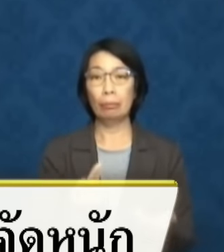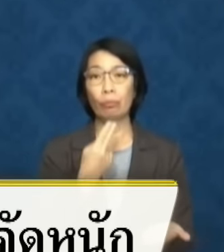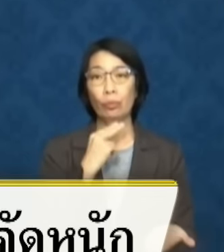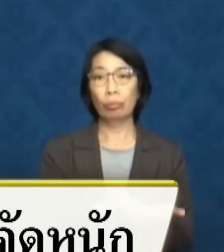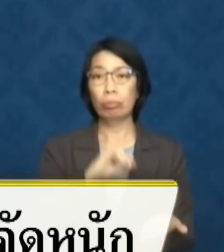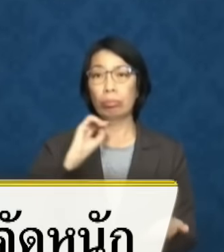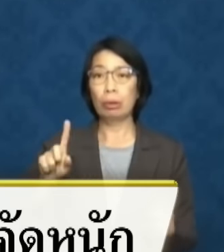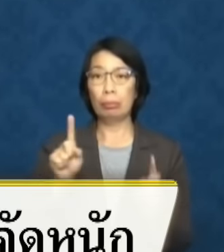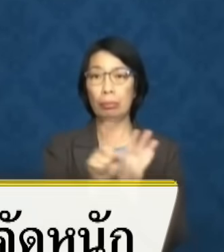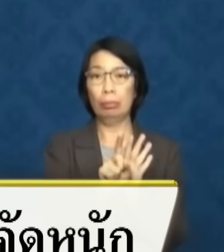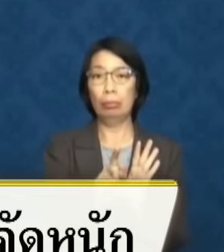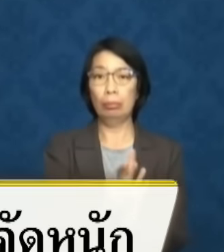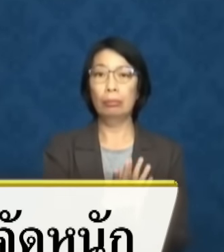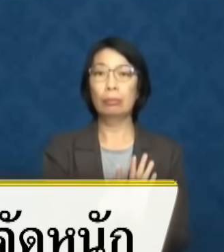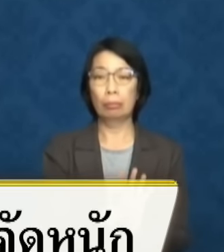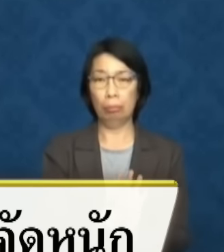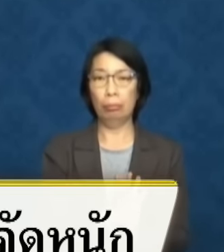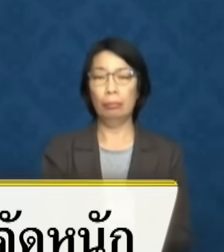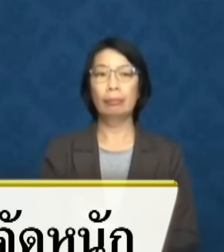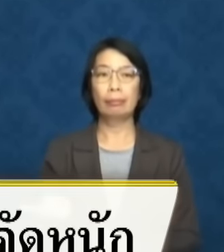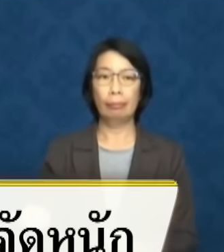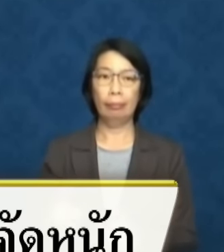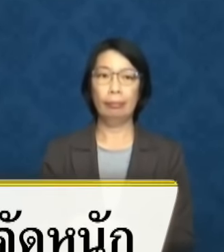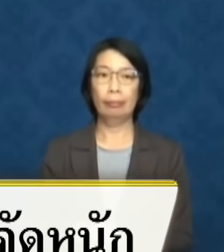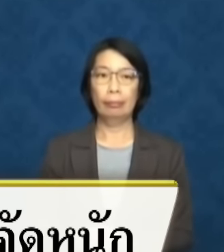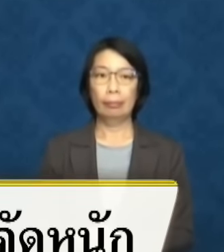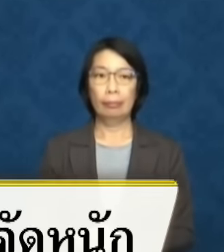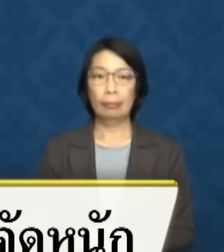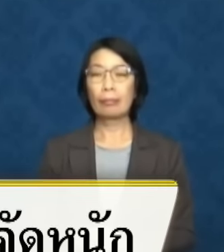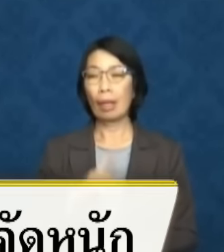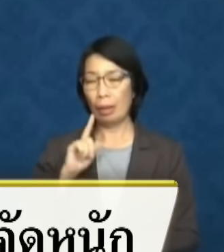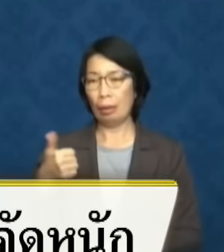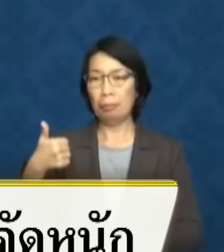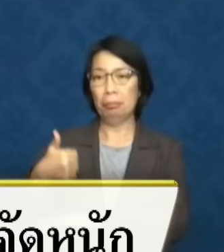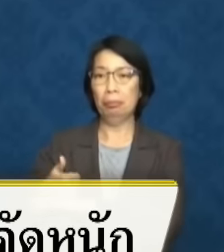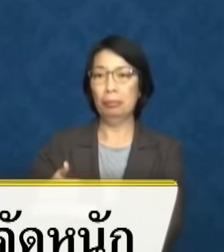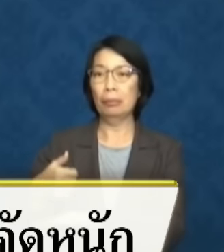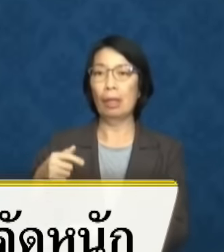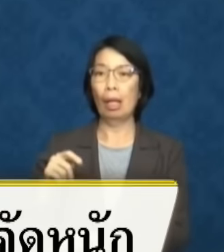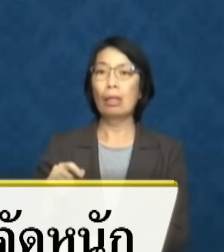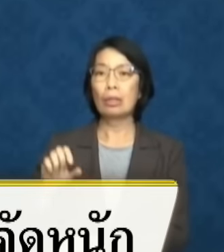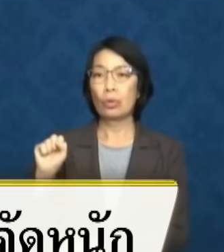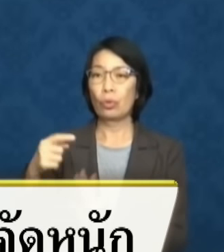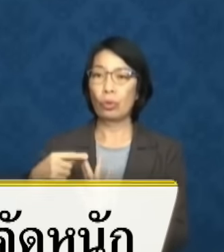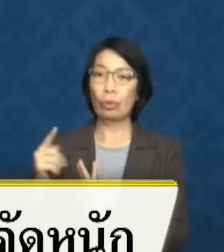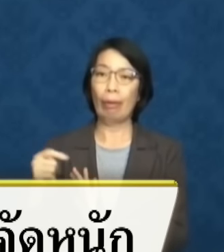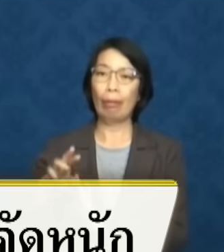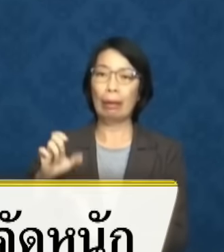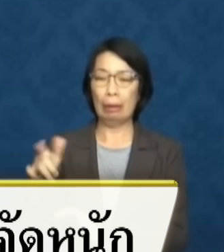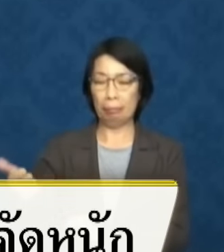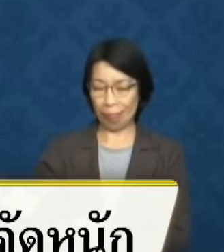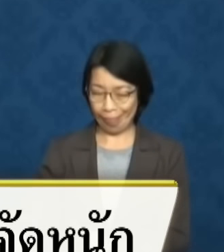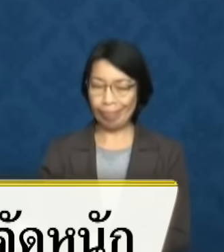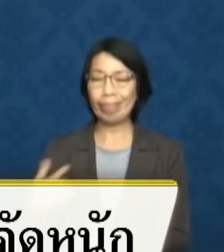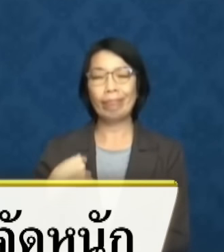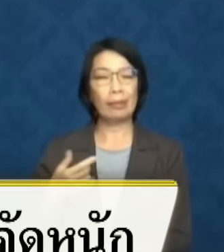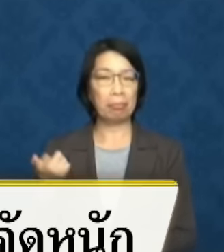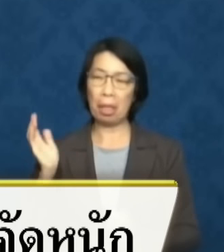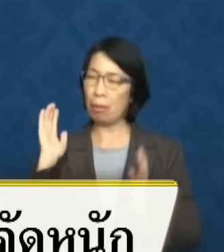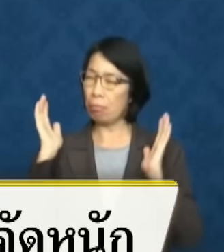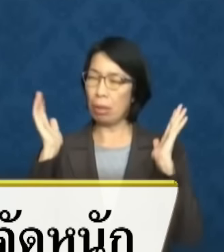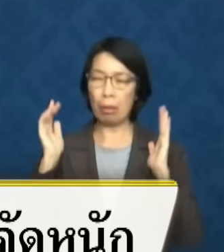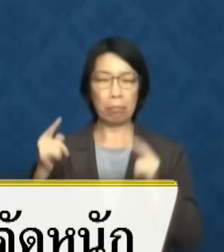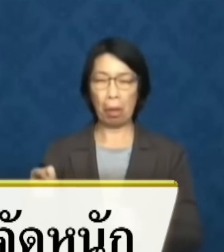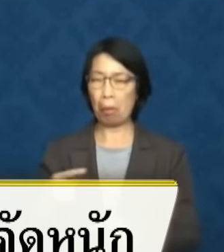พบอกว่าไม่ใช่หน้าที่ของทหารและไม่ได้มีความเกี่ยวข้องกับความมั่นคงของประเทศพร้อมกับมีการยกดัชนี Government